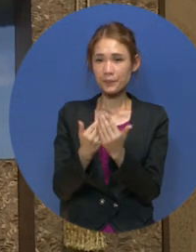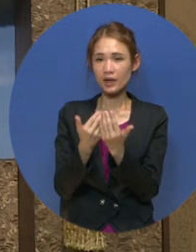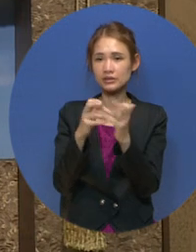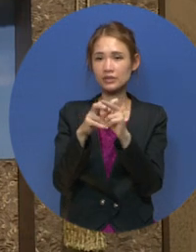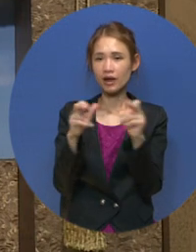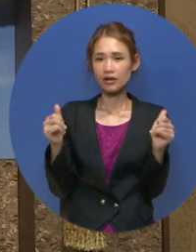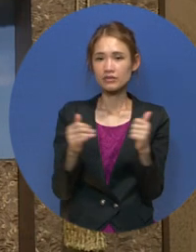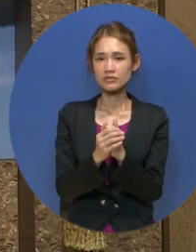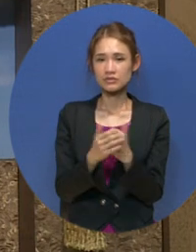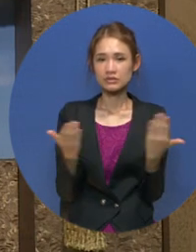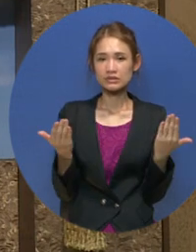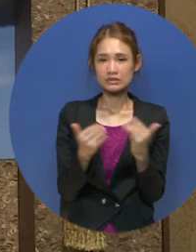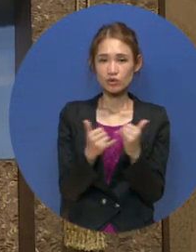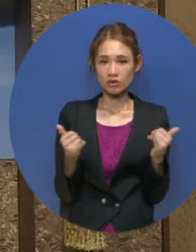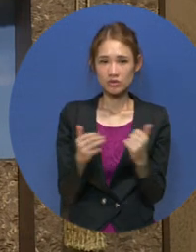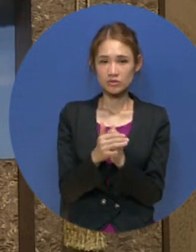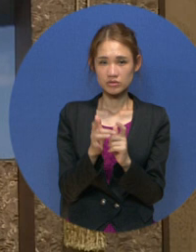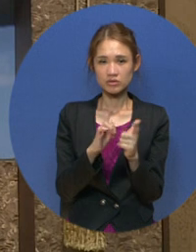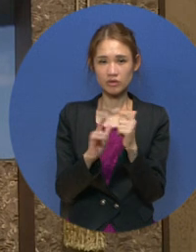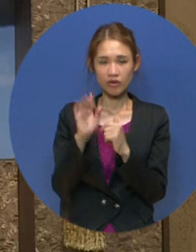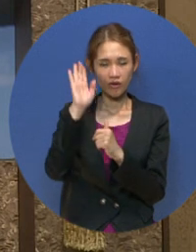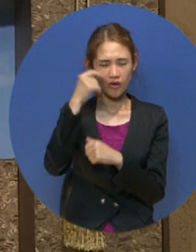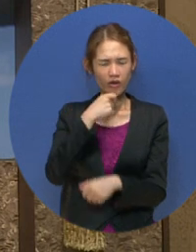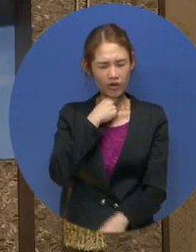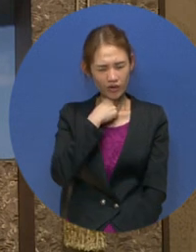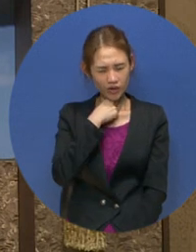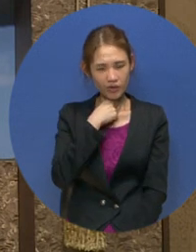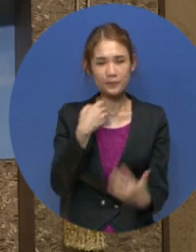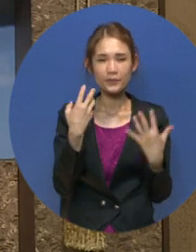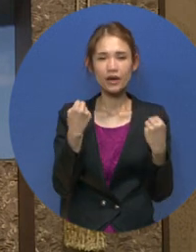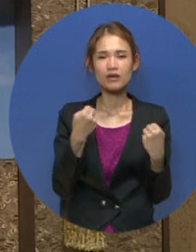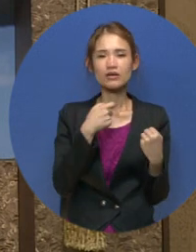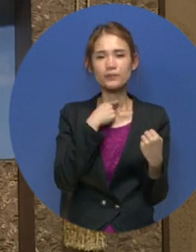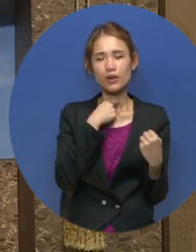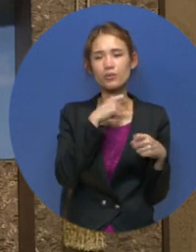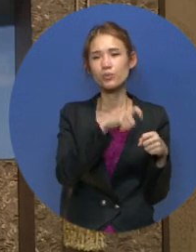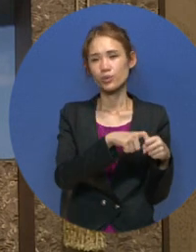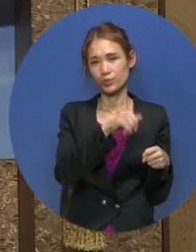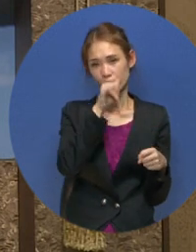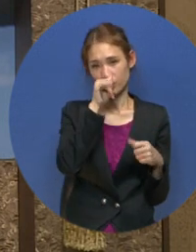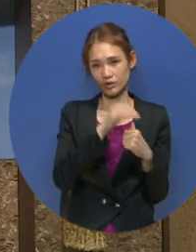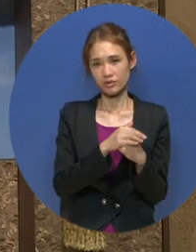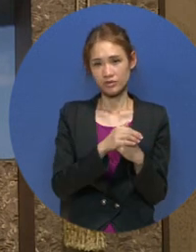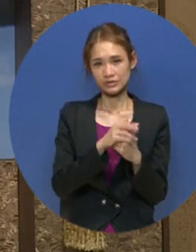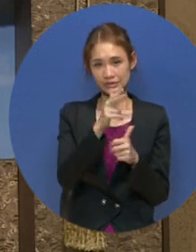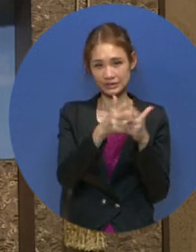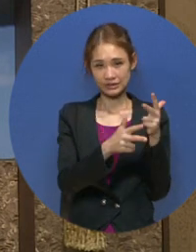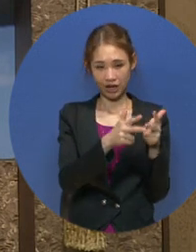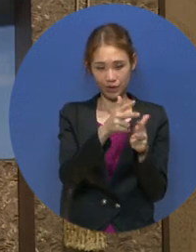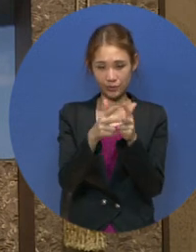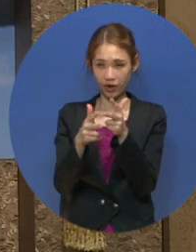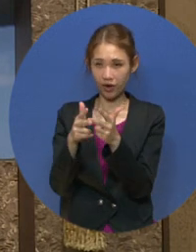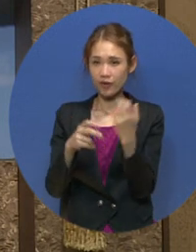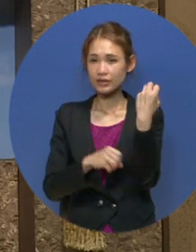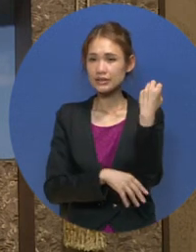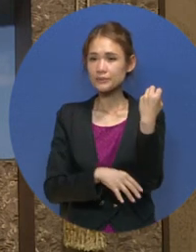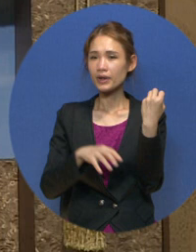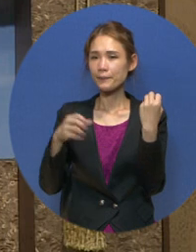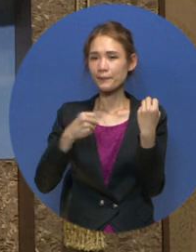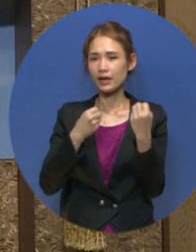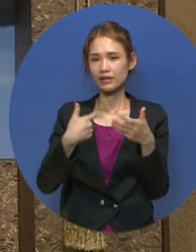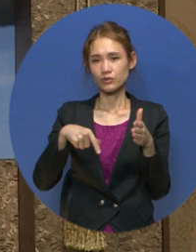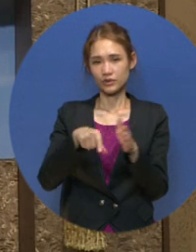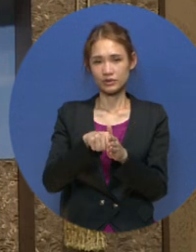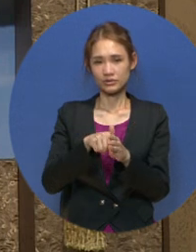발달장애인 분들의 직원들이 예. 더 많아졌으면 하는 목표가 있고요. 네. 그렇게 사업 기반을 다지기 위해서 이제 저희가 한 3년